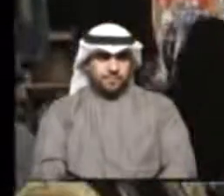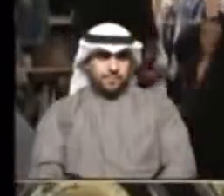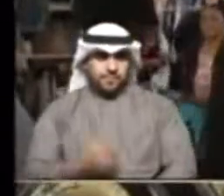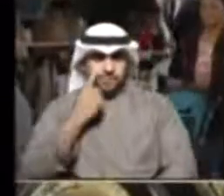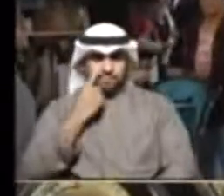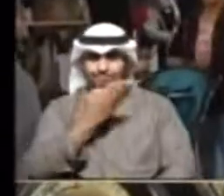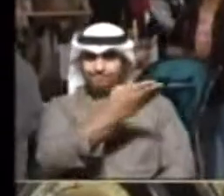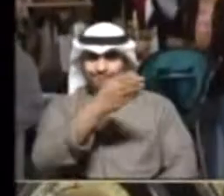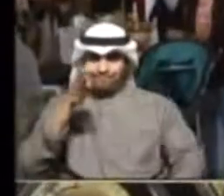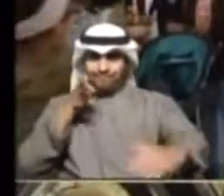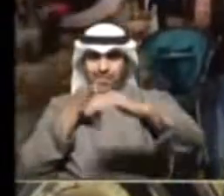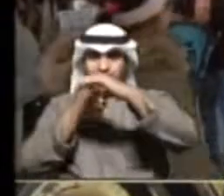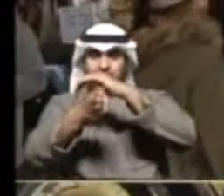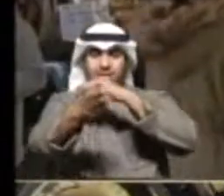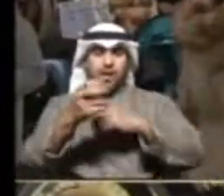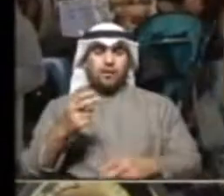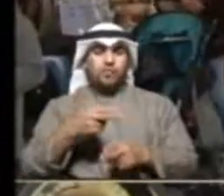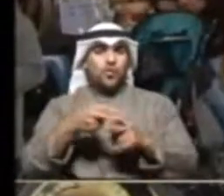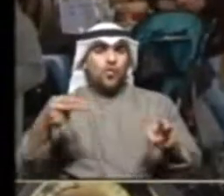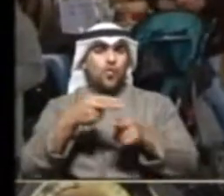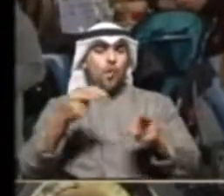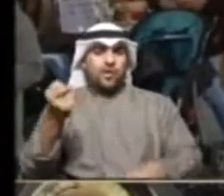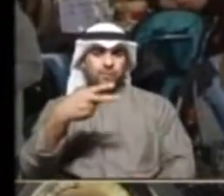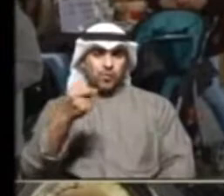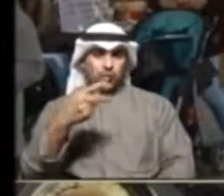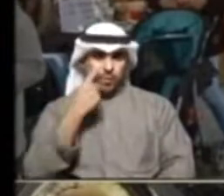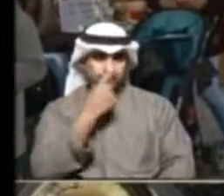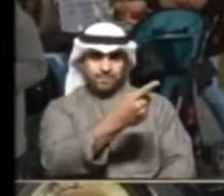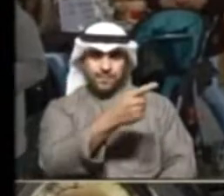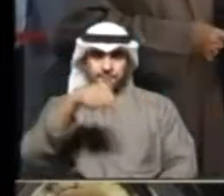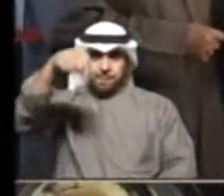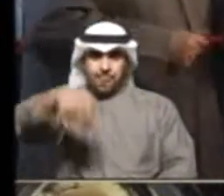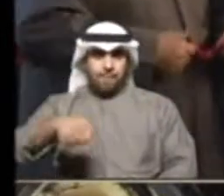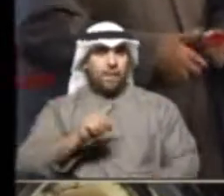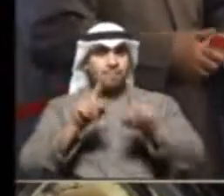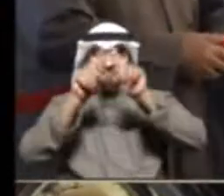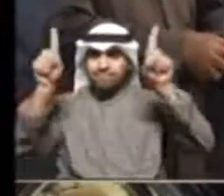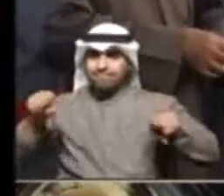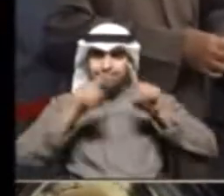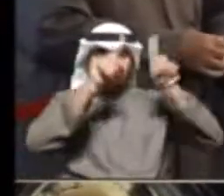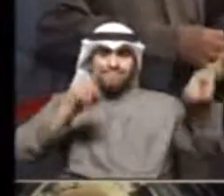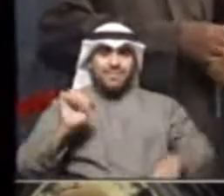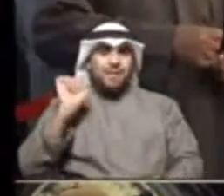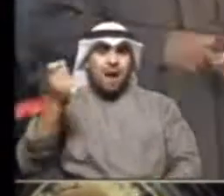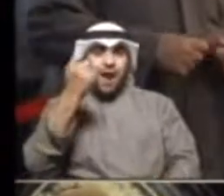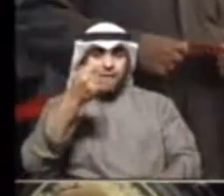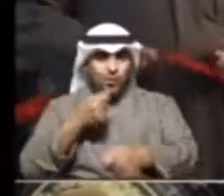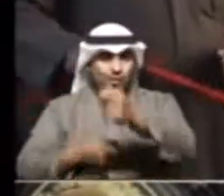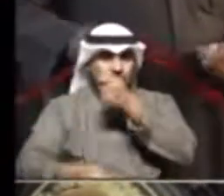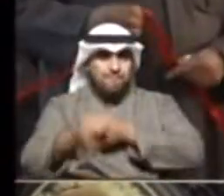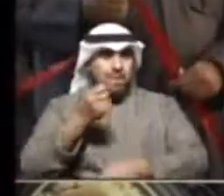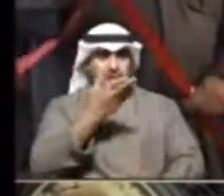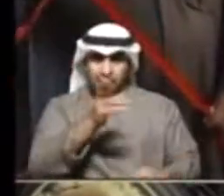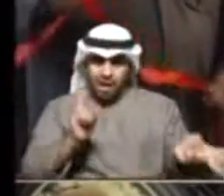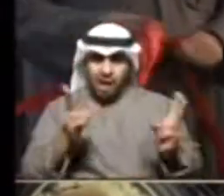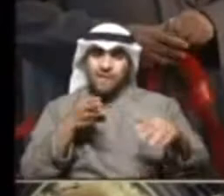في المباركية وبالتحديد شارع الصراريف تم افتتاح المشاريع الشبابية الكويتية للسنة السادسة،